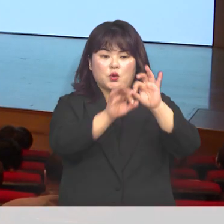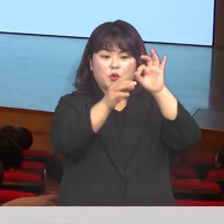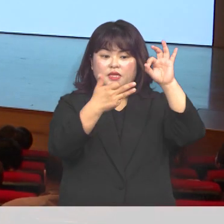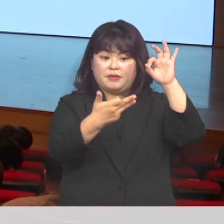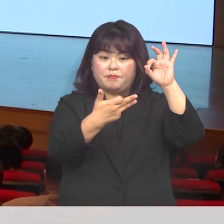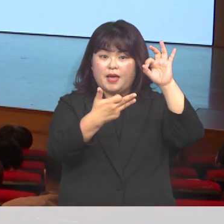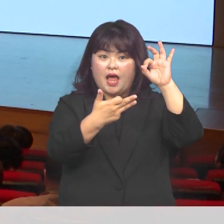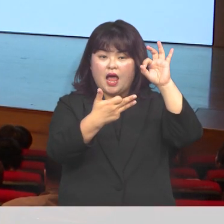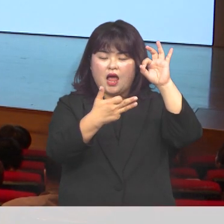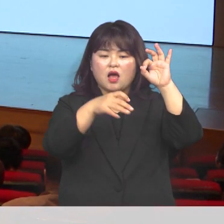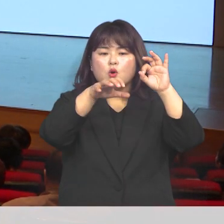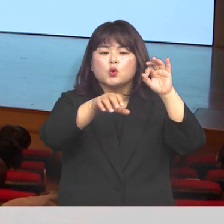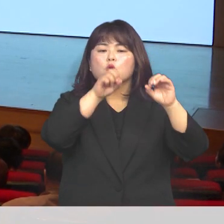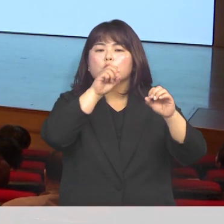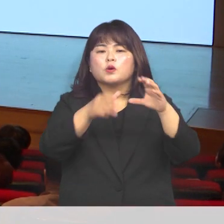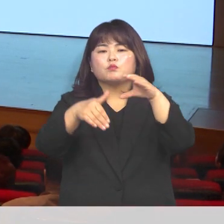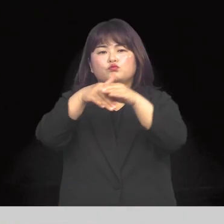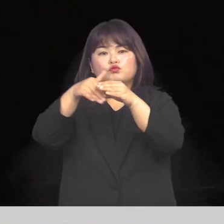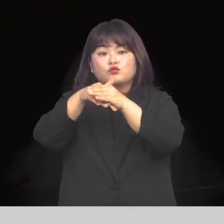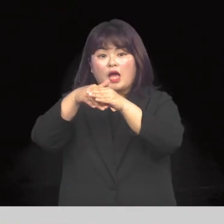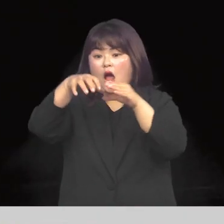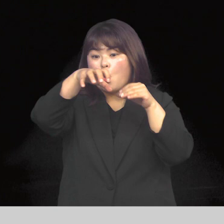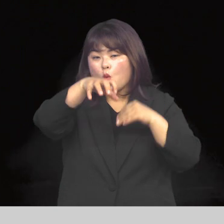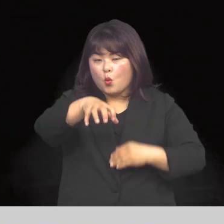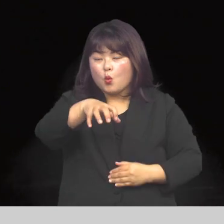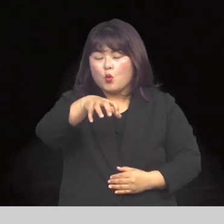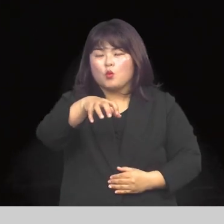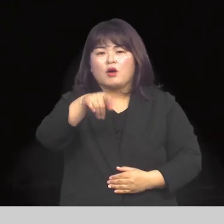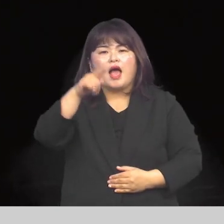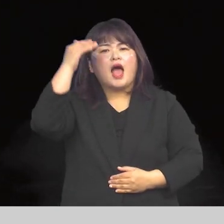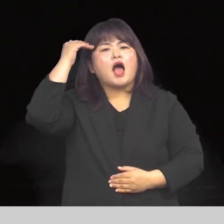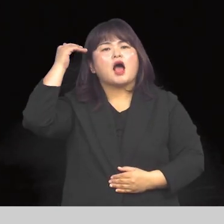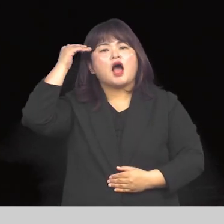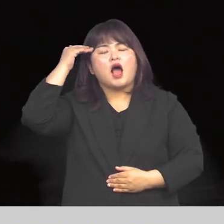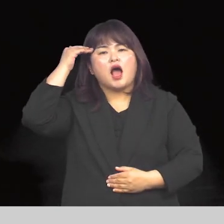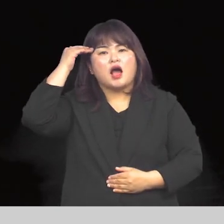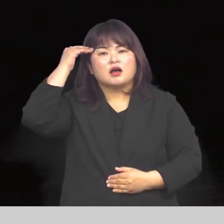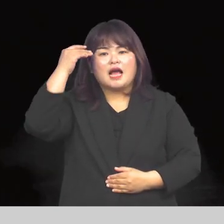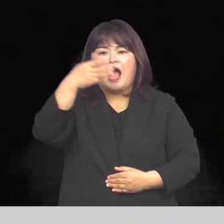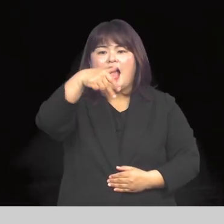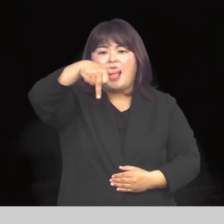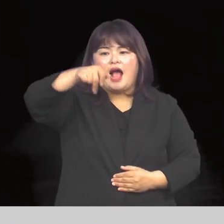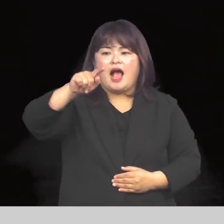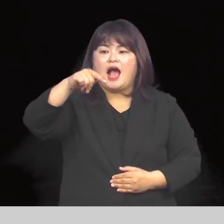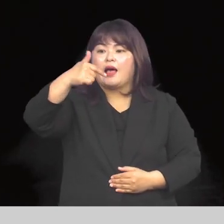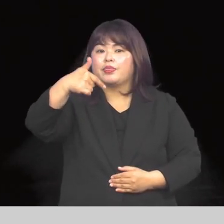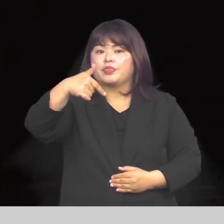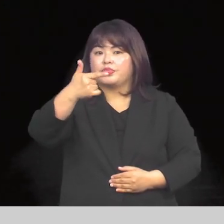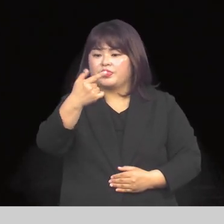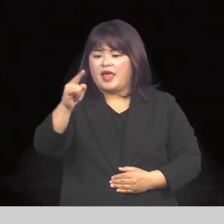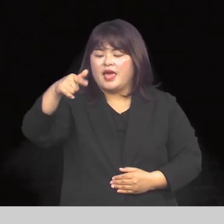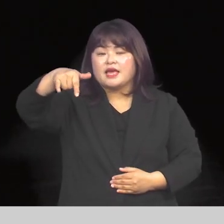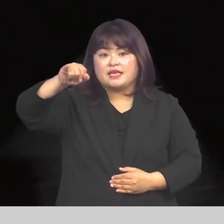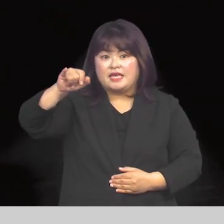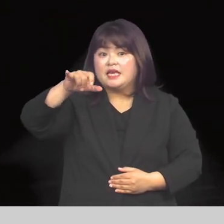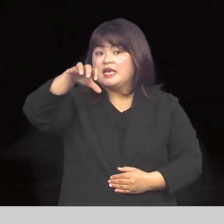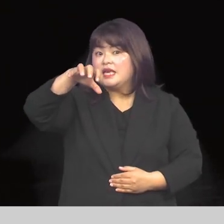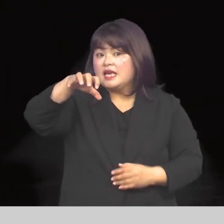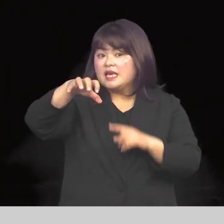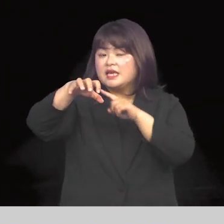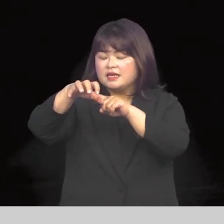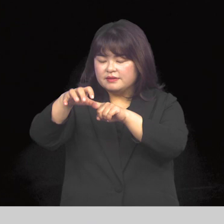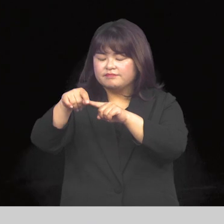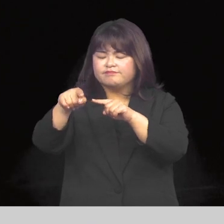18일 용인문화예술원에서 이상일 용인특례시장은 한국카네기 CEO클럽 용인총 동문회원 170여 명을